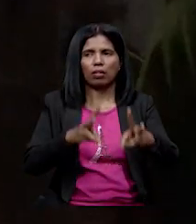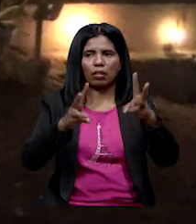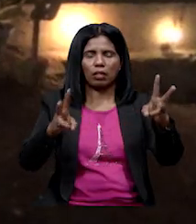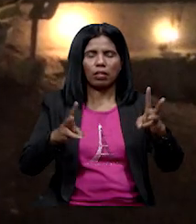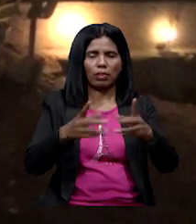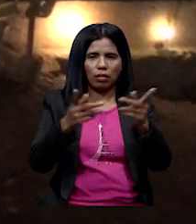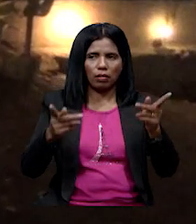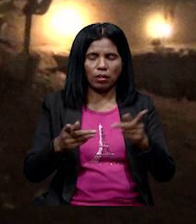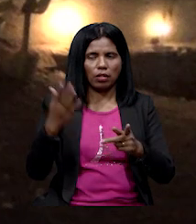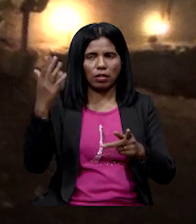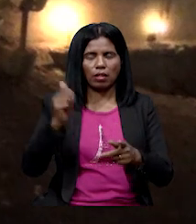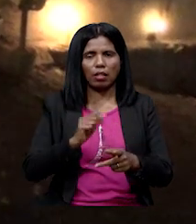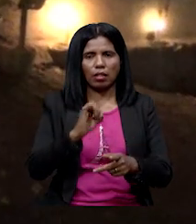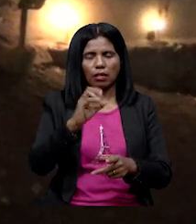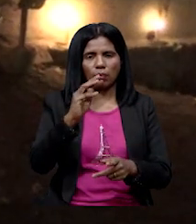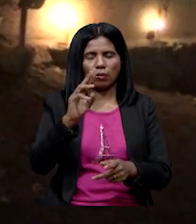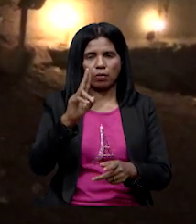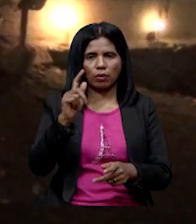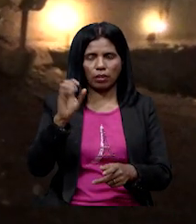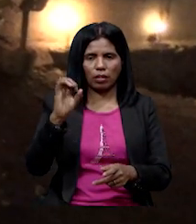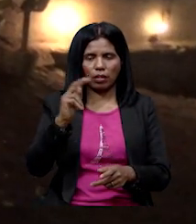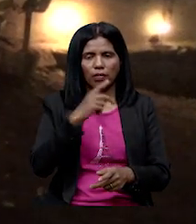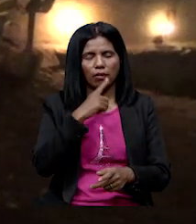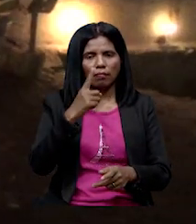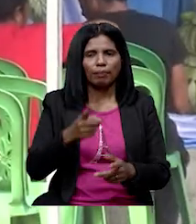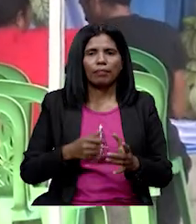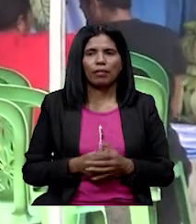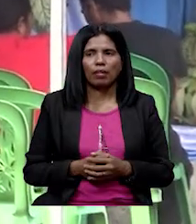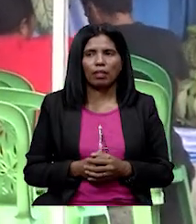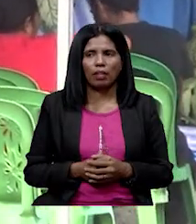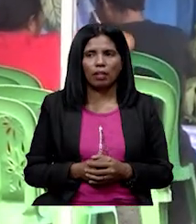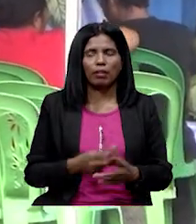sira iha emutin. Antes ne estatua San Zeno inen Virgen Maria ne,